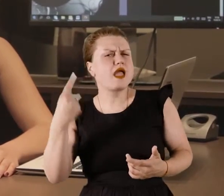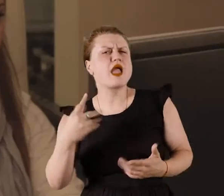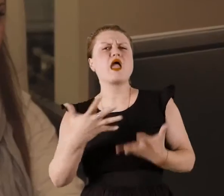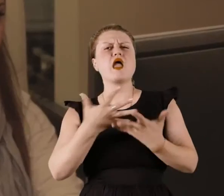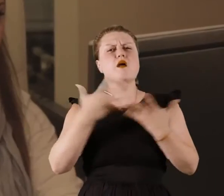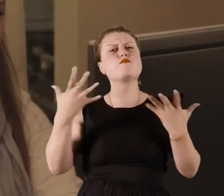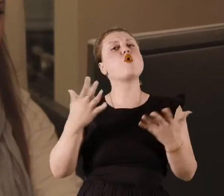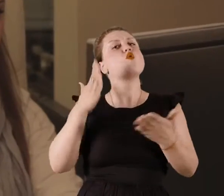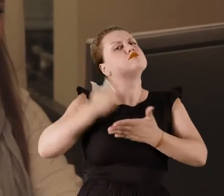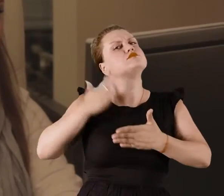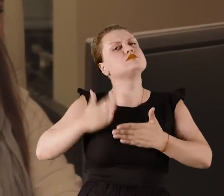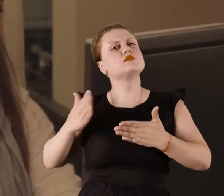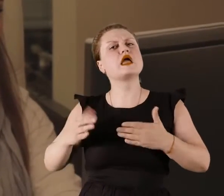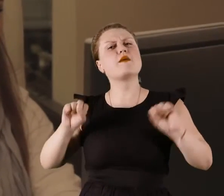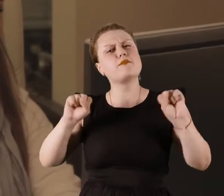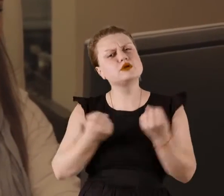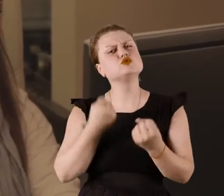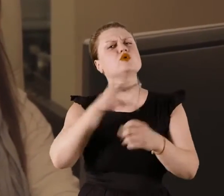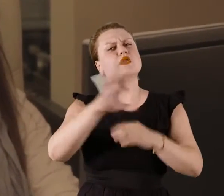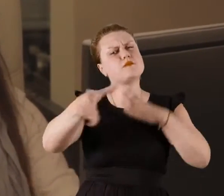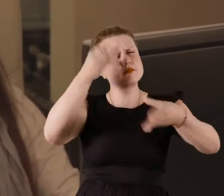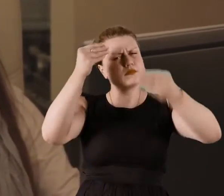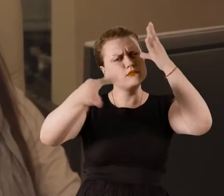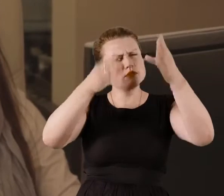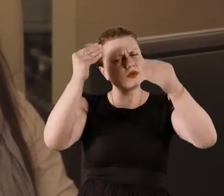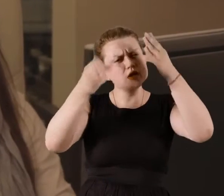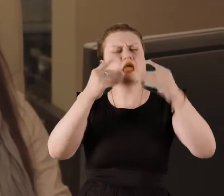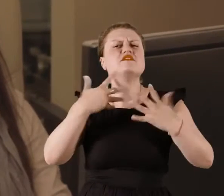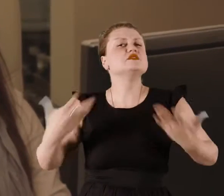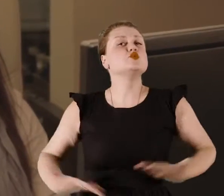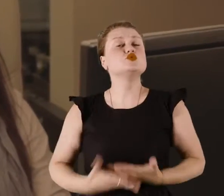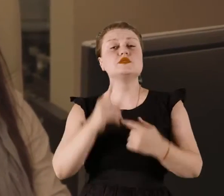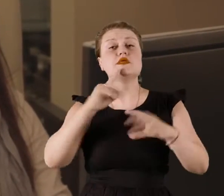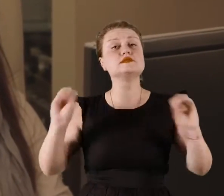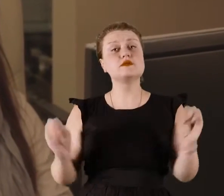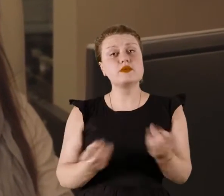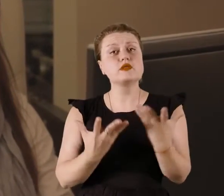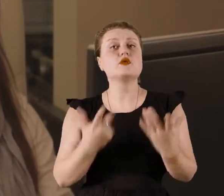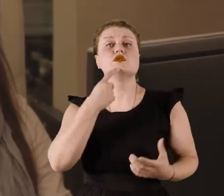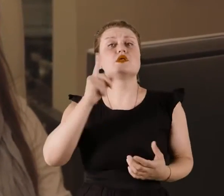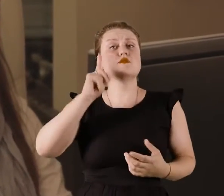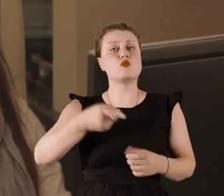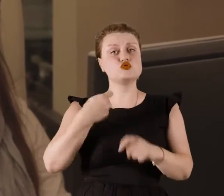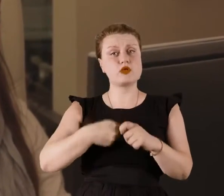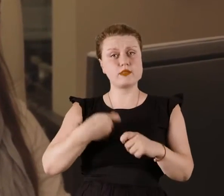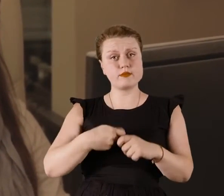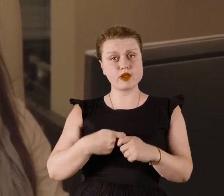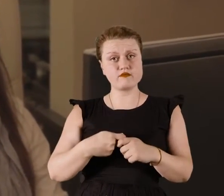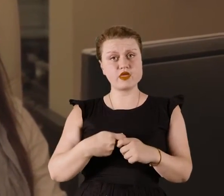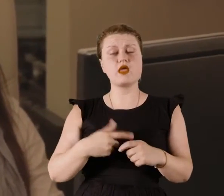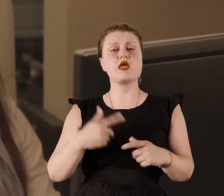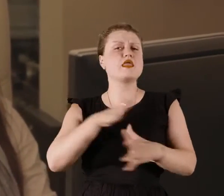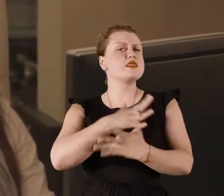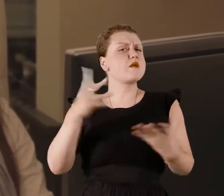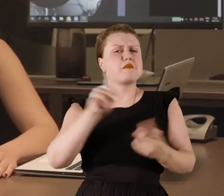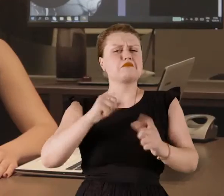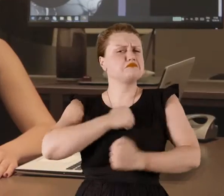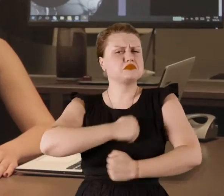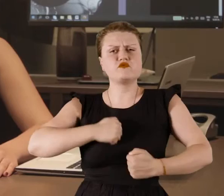много експедитивна и много бързо разбира какви са нуждите на събитието, за да успее да ги реализира. Нямаме